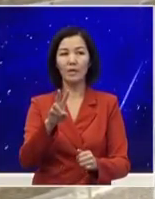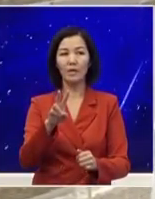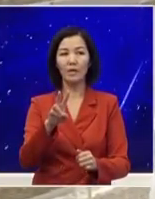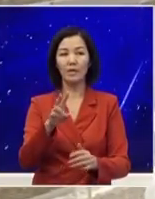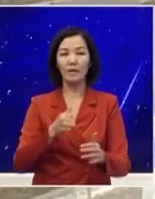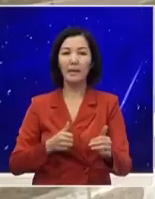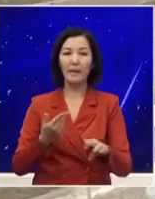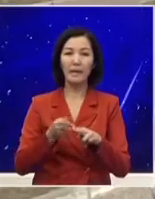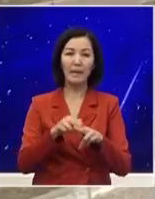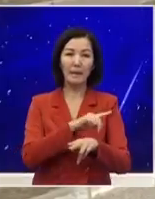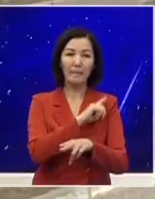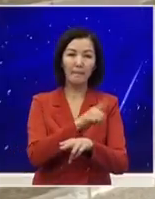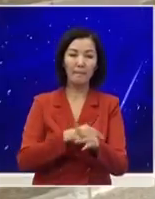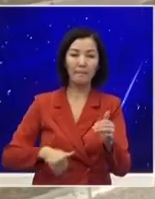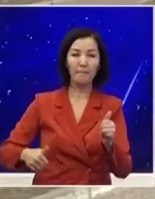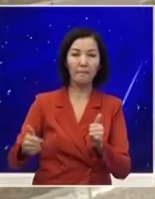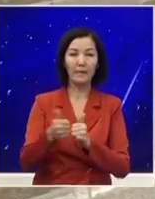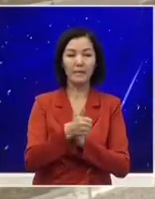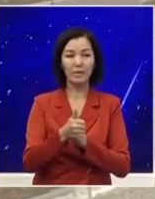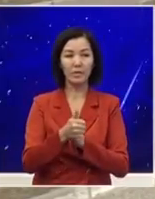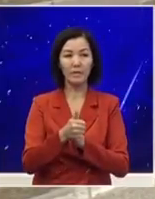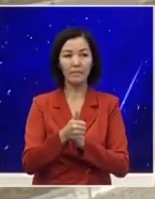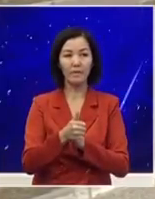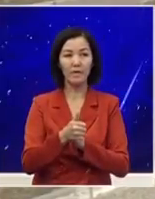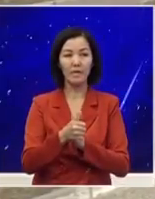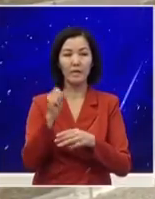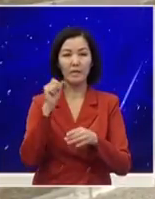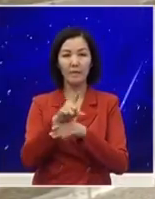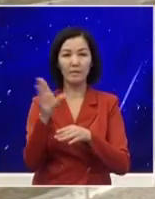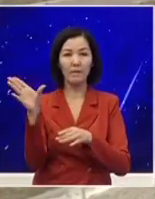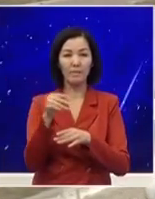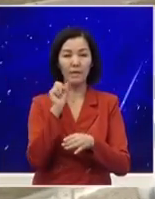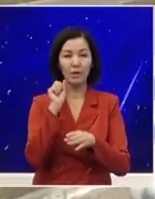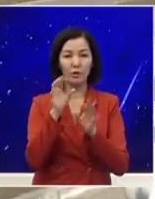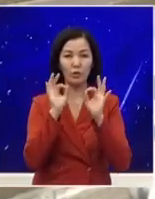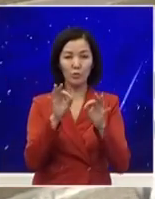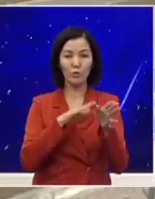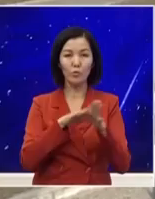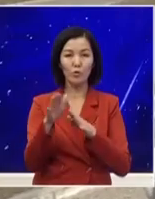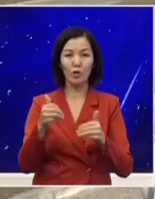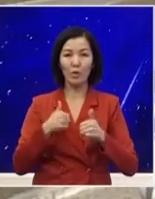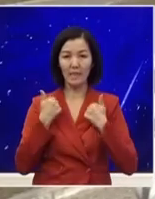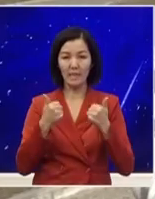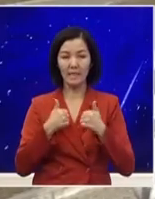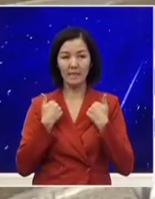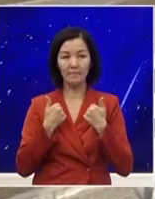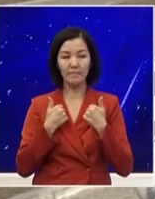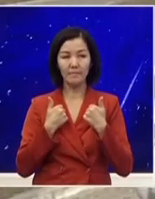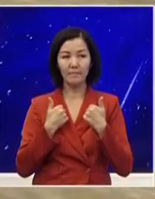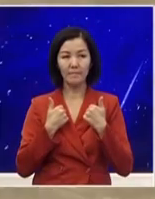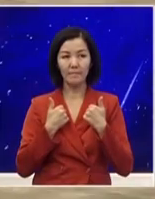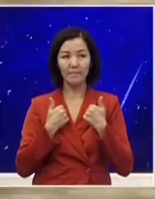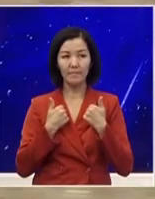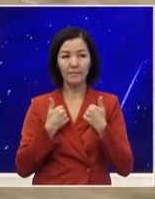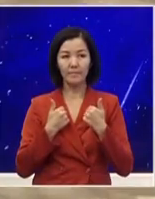Және бүгін сайыста өте жақсы пилоттар болды. Оларға рахмет. Және де осының жақсы көп болса деп